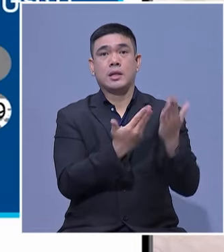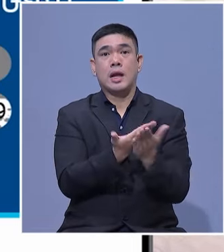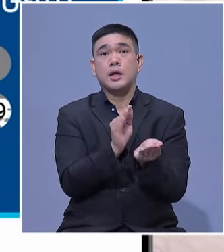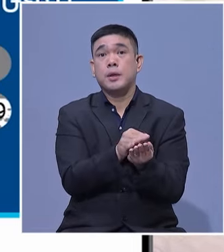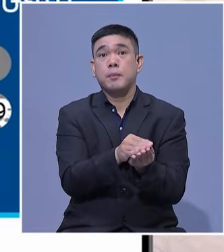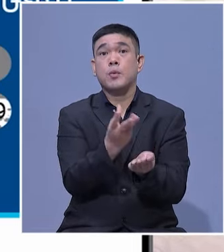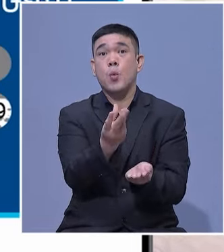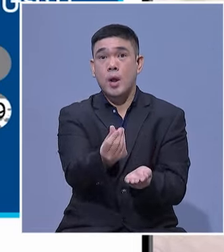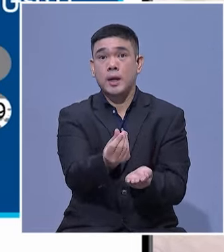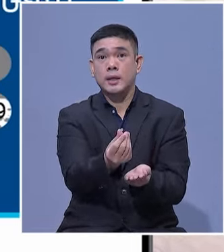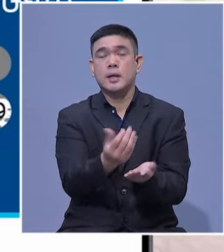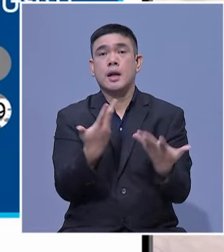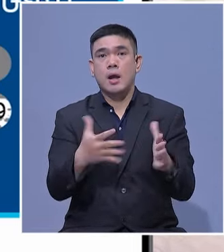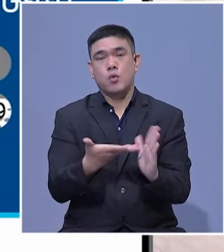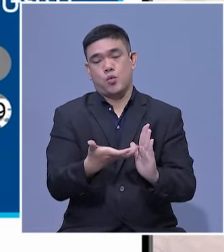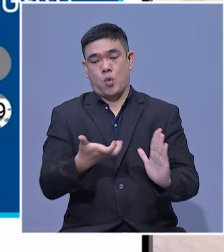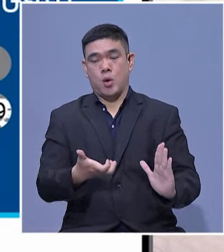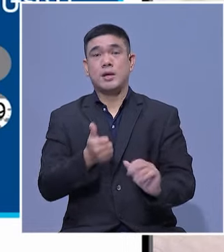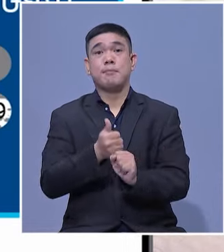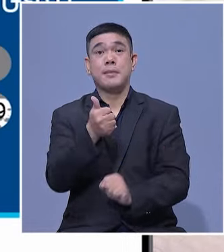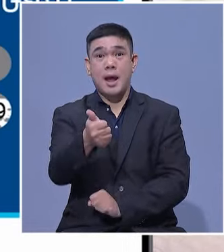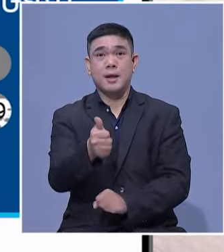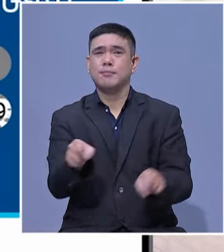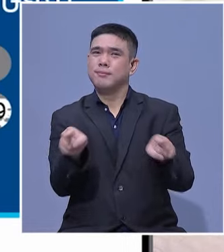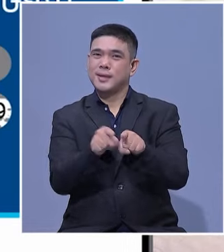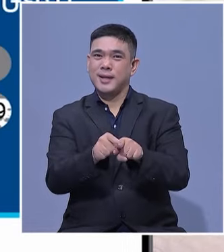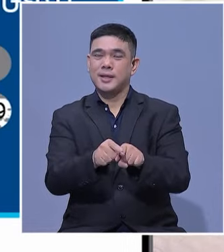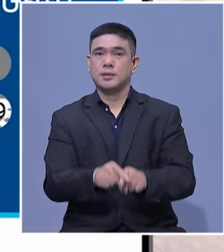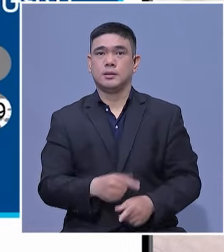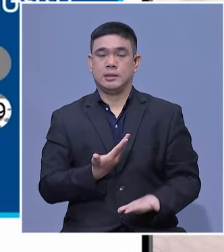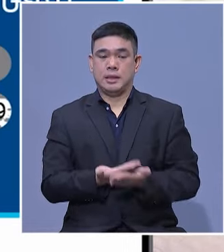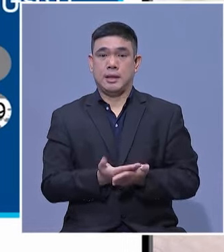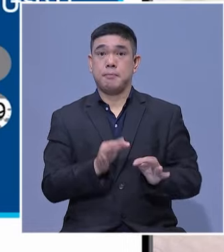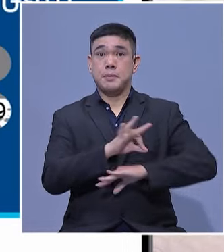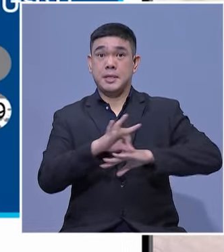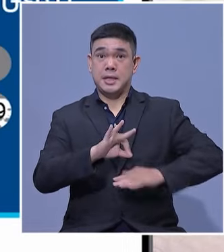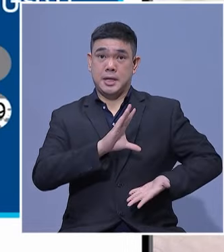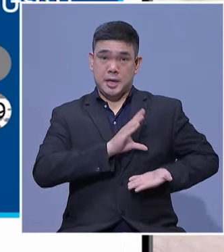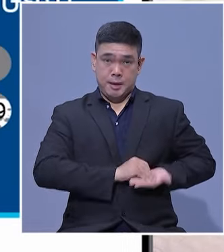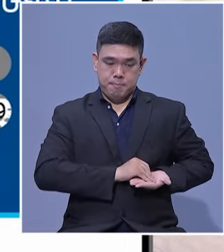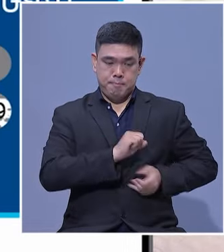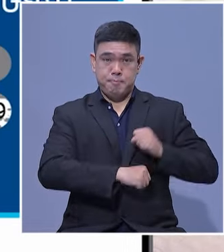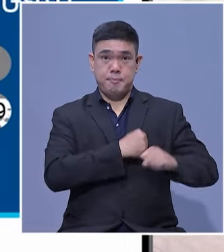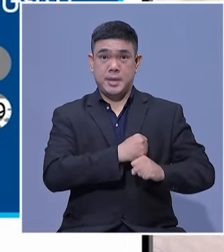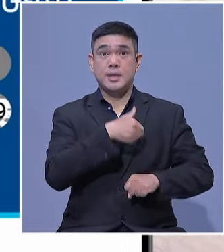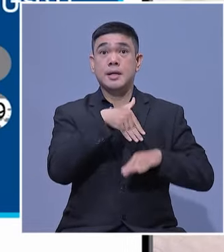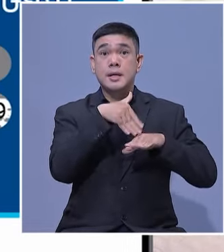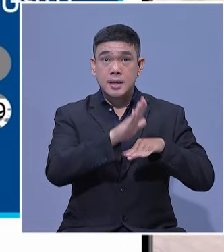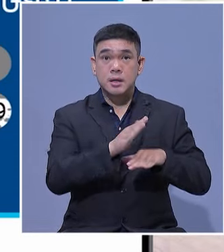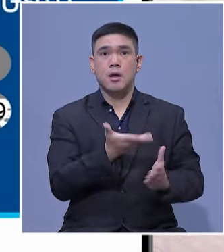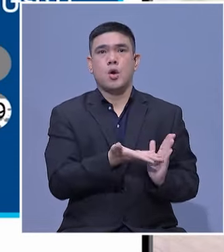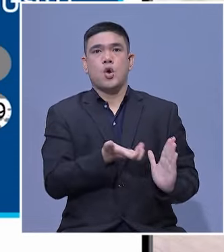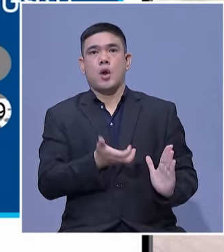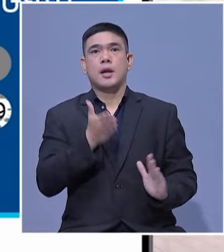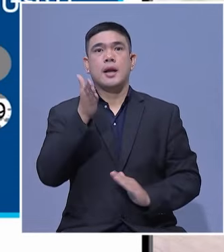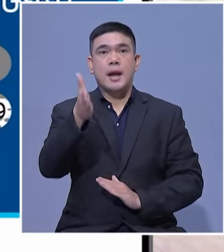ออมไปเท่าไหร่สุดท้ายถึงจะสามารถถอนออกมาได้อนี่ก็หลักการคล้ายกันต้องถือเงินเอาไว้ในบัญชีเนี่ย 10ปีขึ้นไปถึงถอนออกมาใช้ได้นะครับ